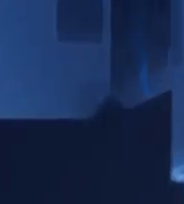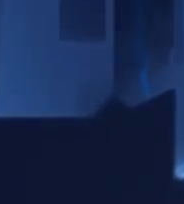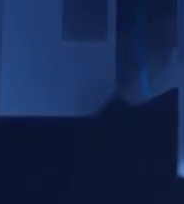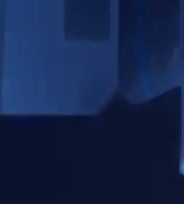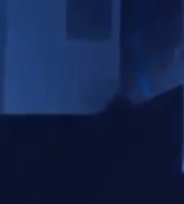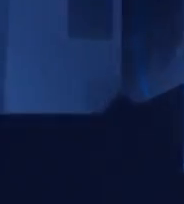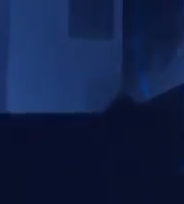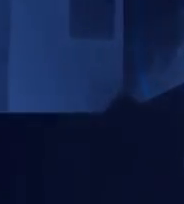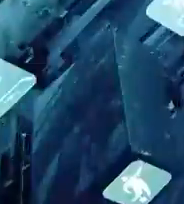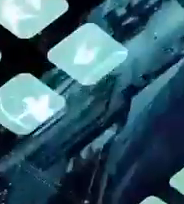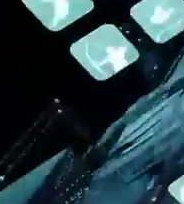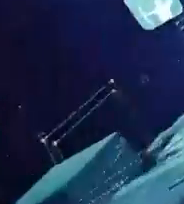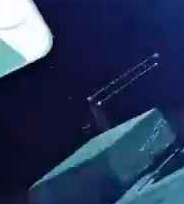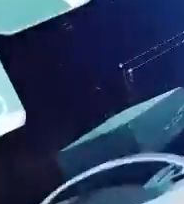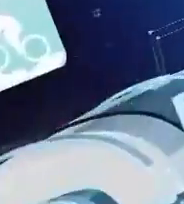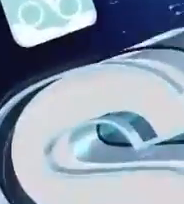арнасы.